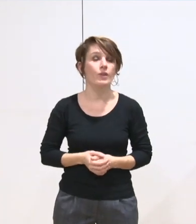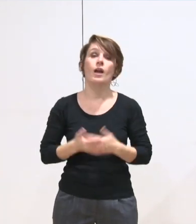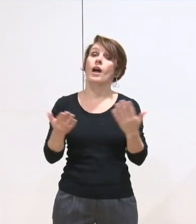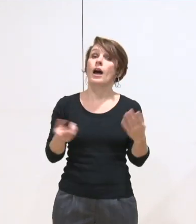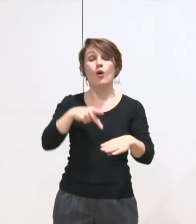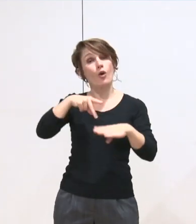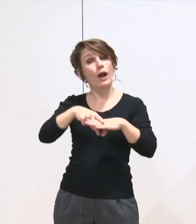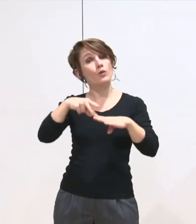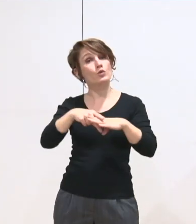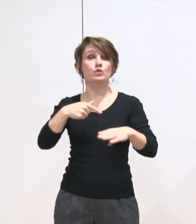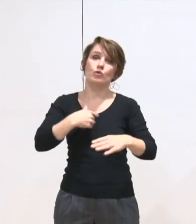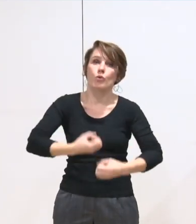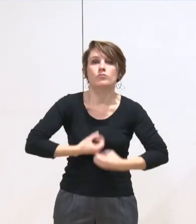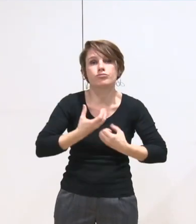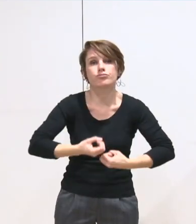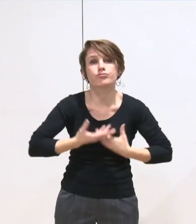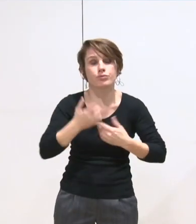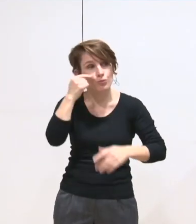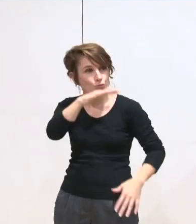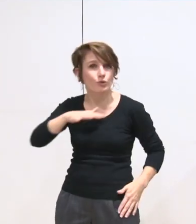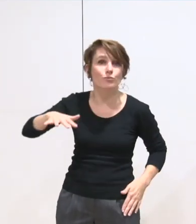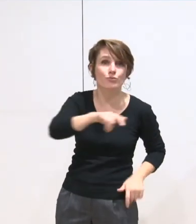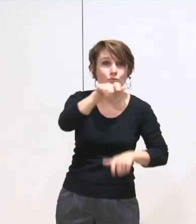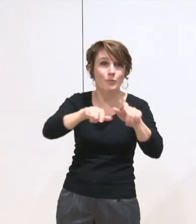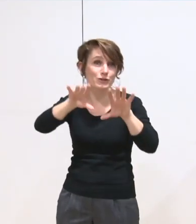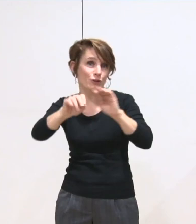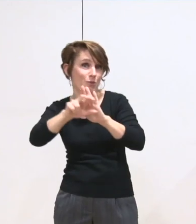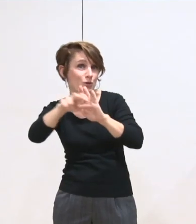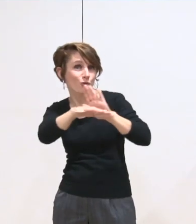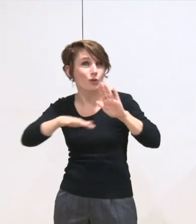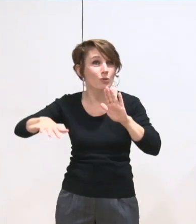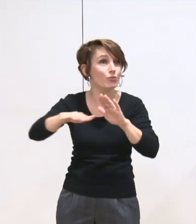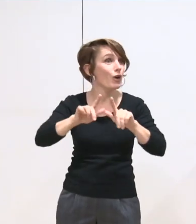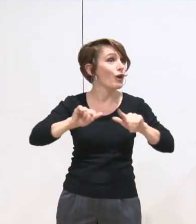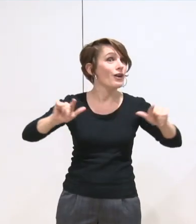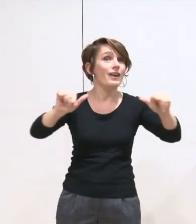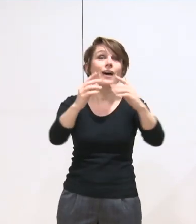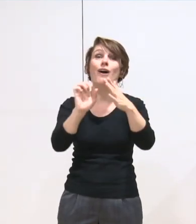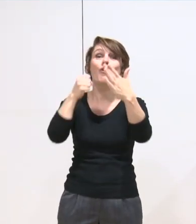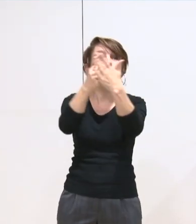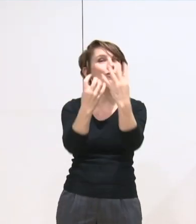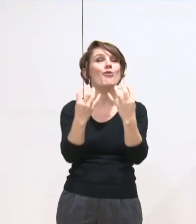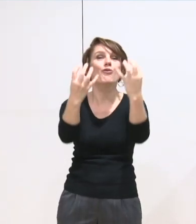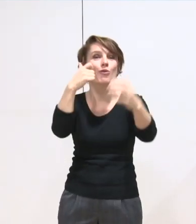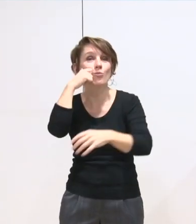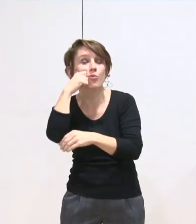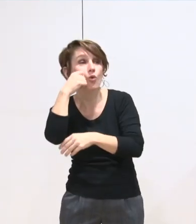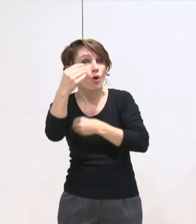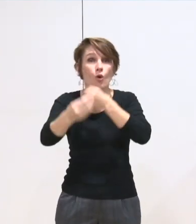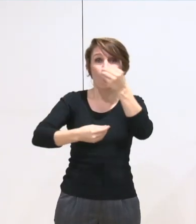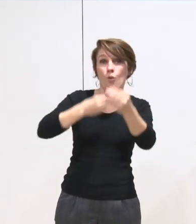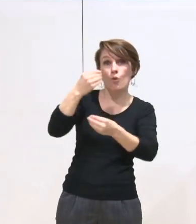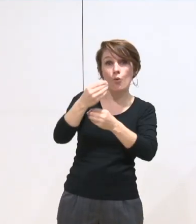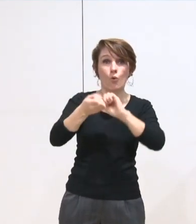introduction. Chères grenobloises et chers grenoblois, qui soyez présents dans la salle ou bien